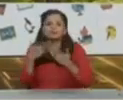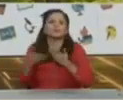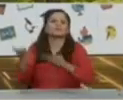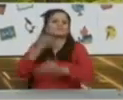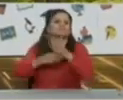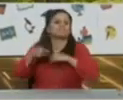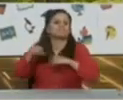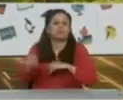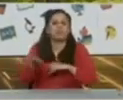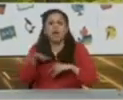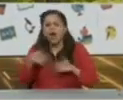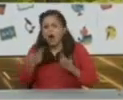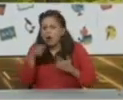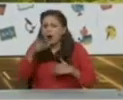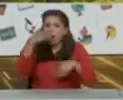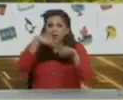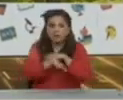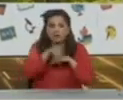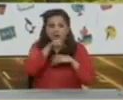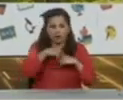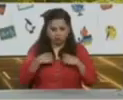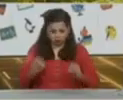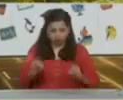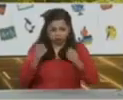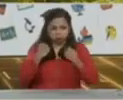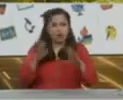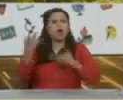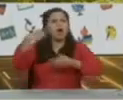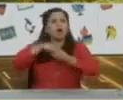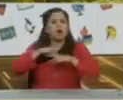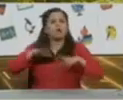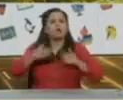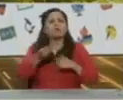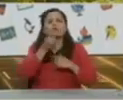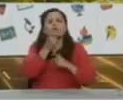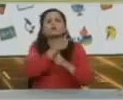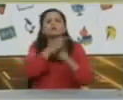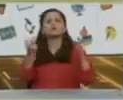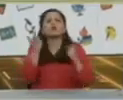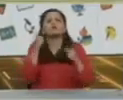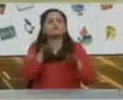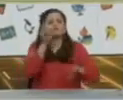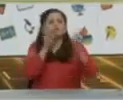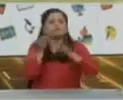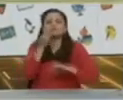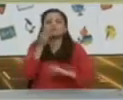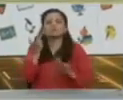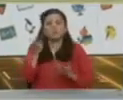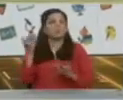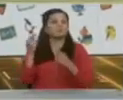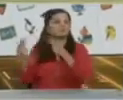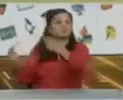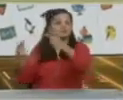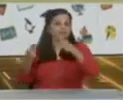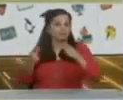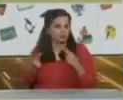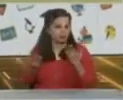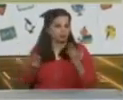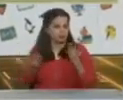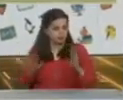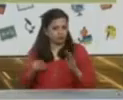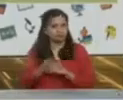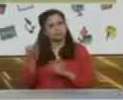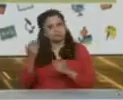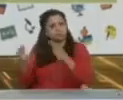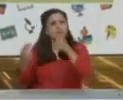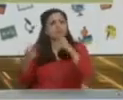न्यूट्रिएंट्स कहां से मिलते हैं, क्या खाना चाहिए, वो बता सकते हैं कि